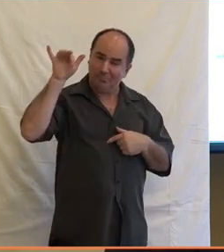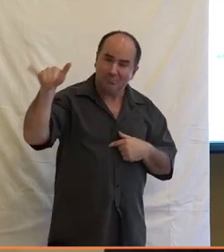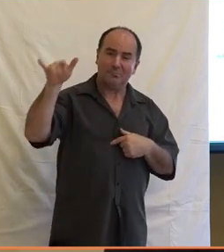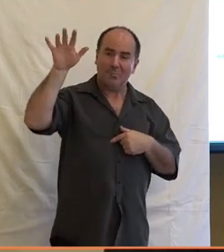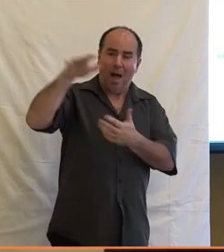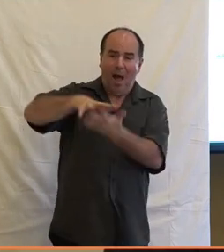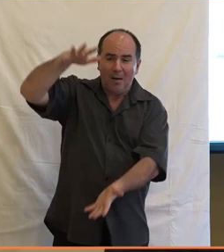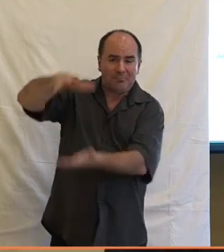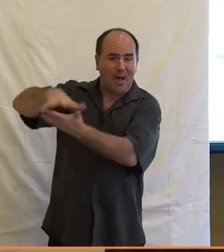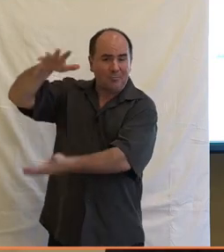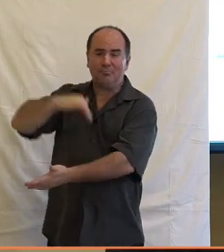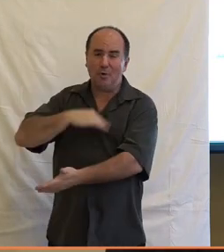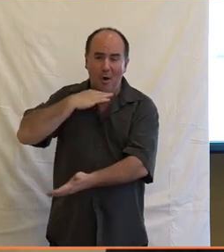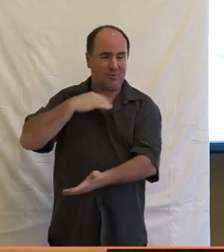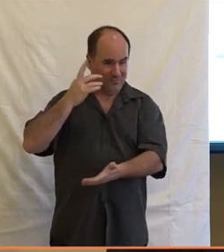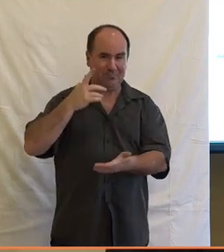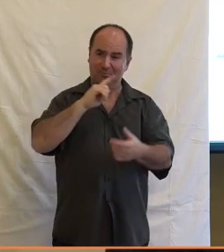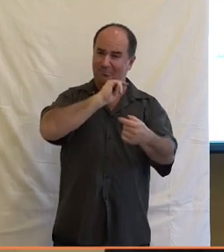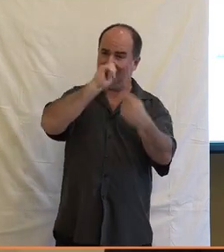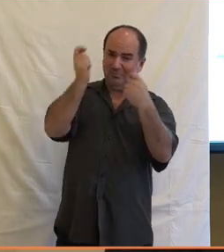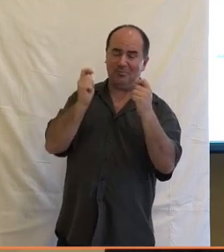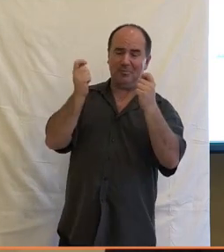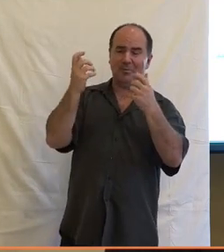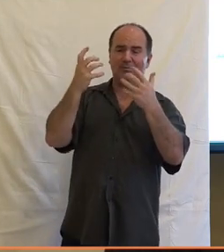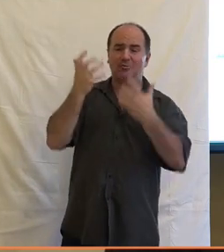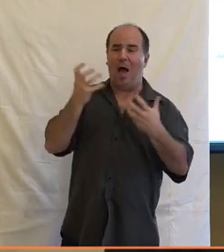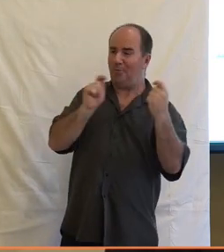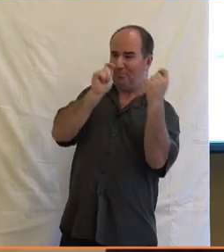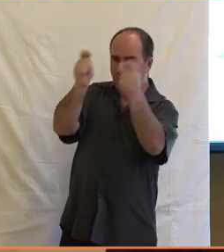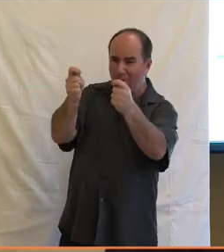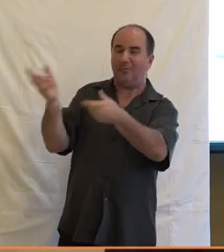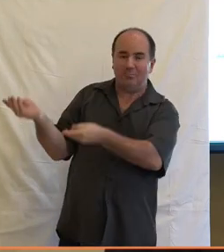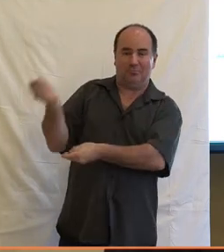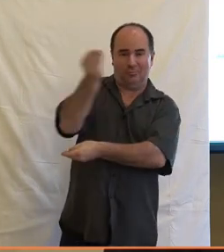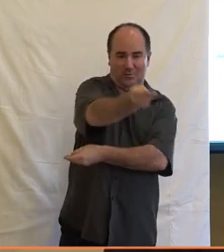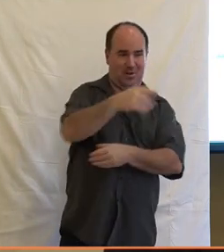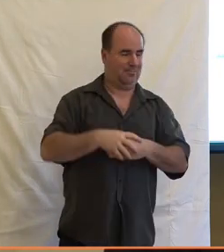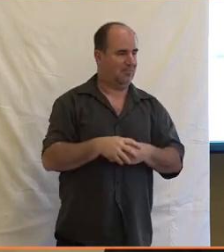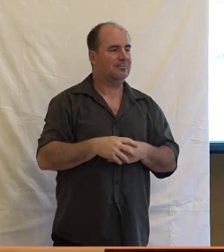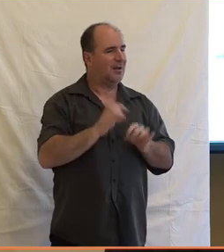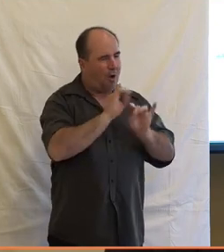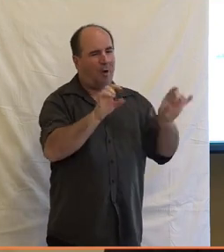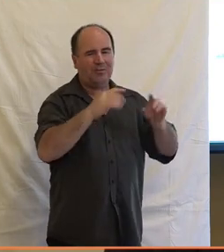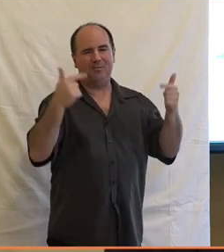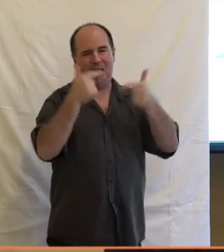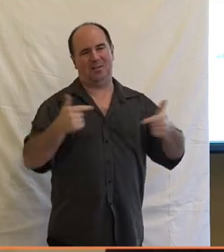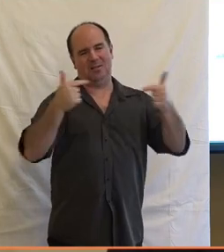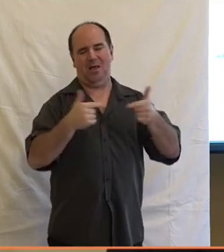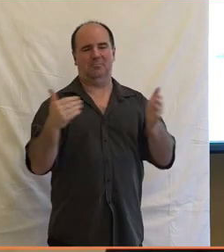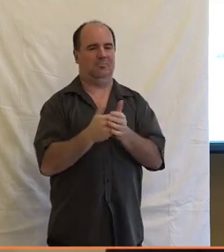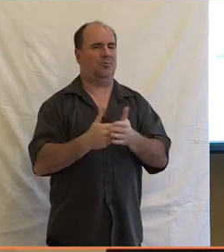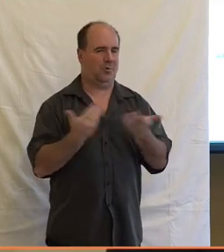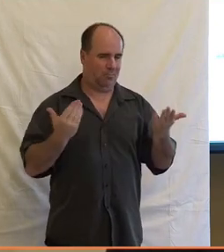týden pořád vedl seminář v knihovně Jiřího Mahena o právě